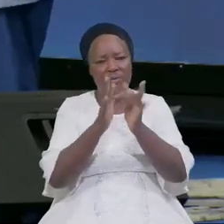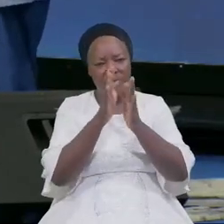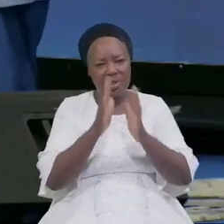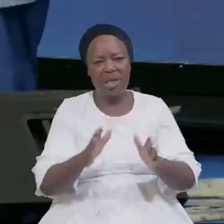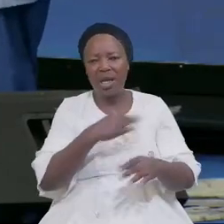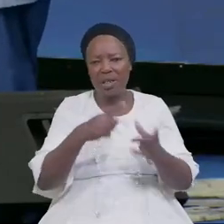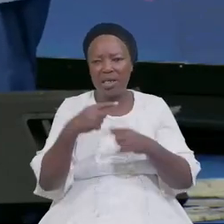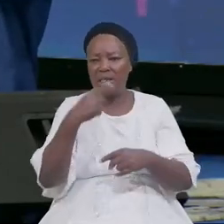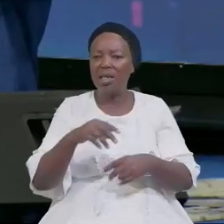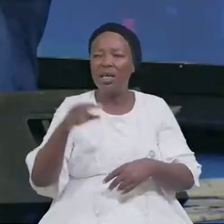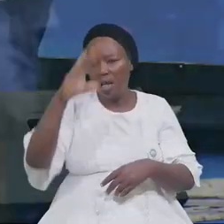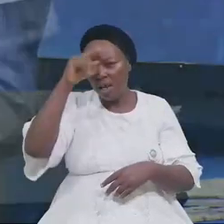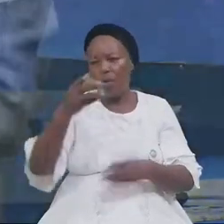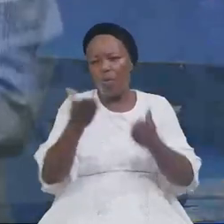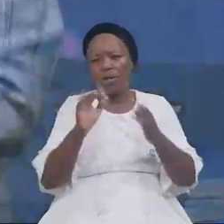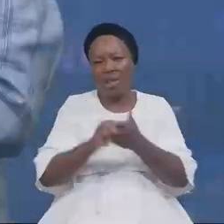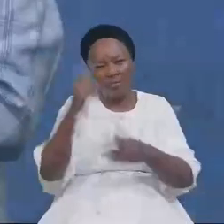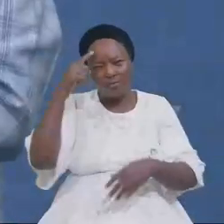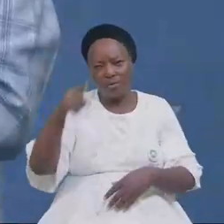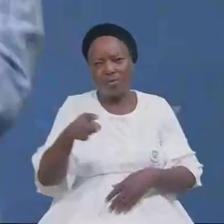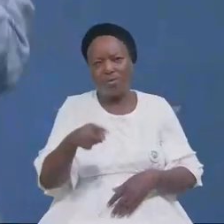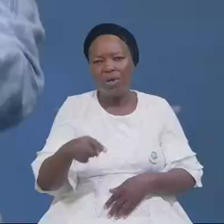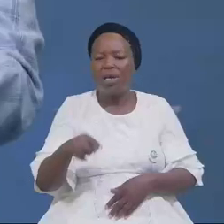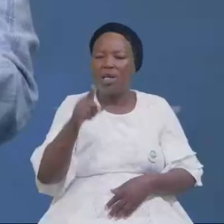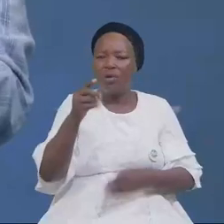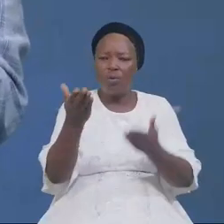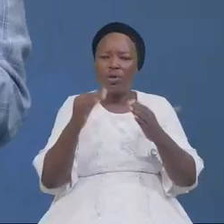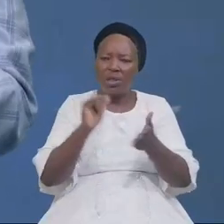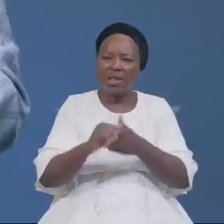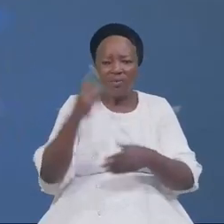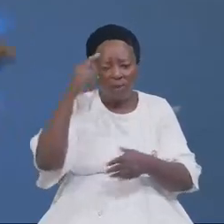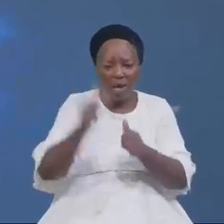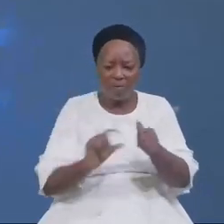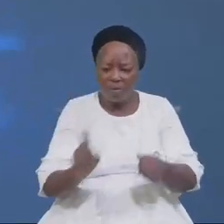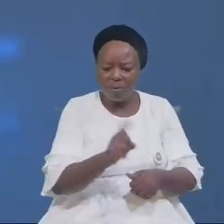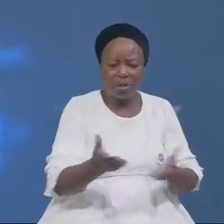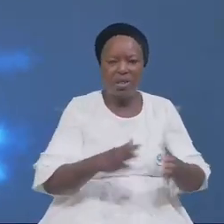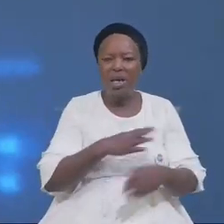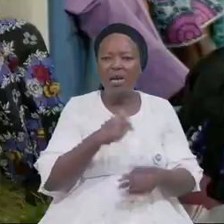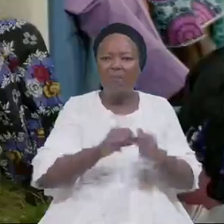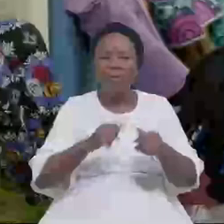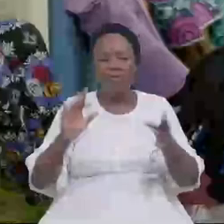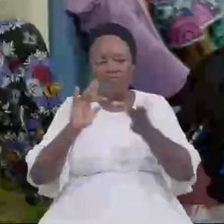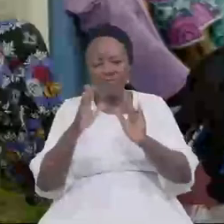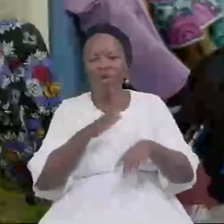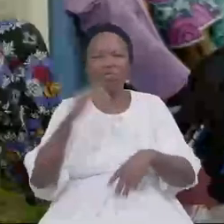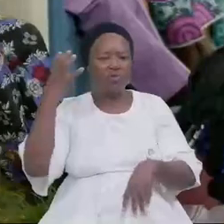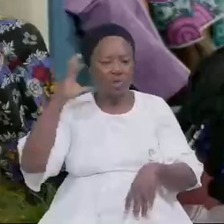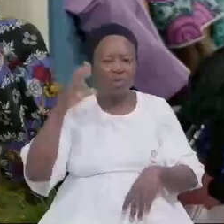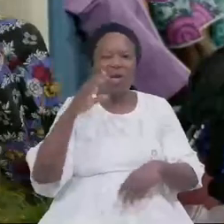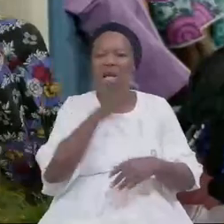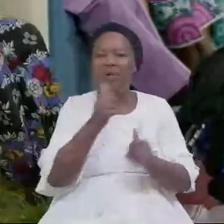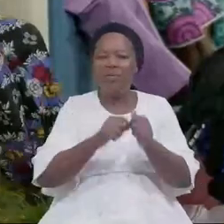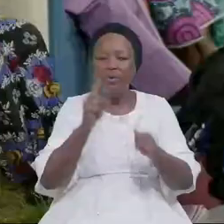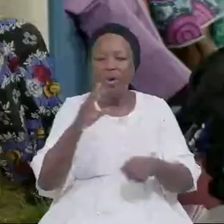cela pour vous. Il veut cela pour tout le monde ici. Tout le monde en ligne à la radio, tout le monde à